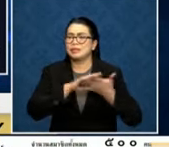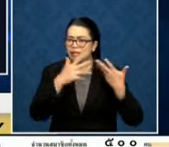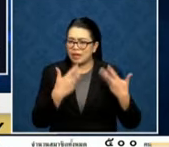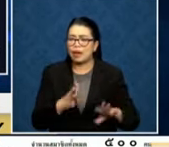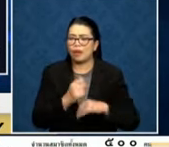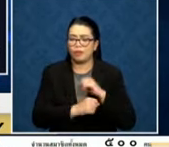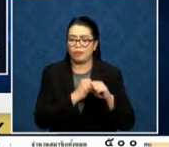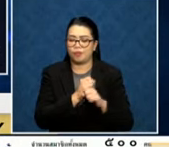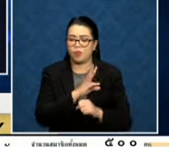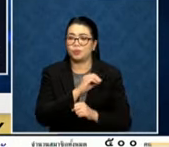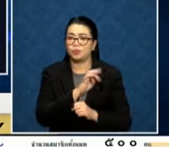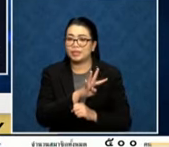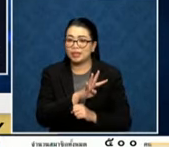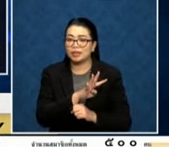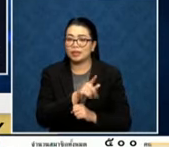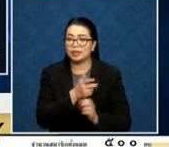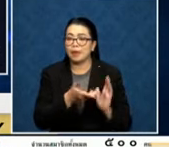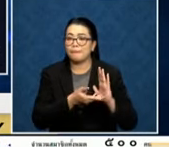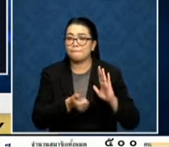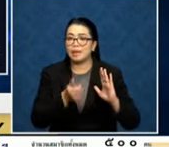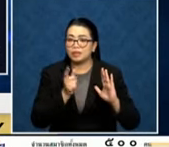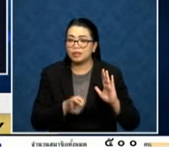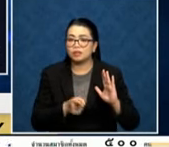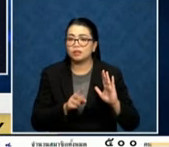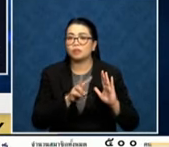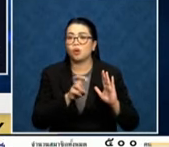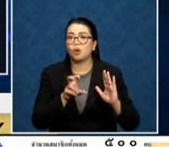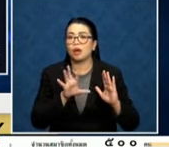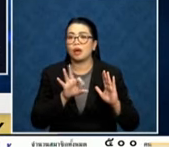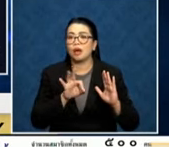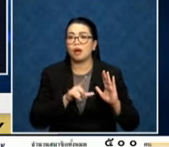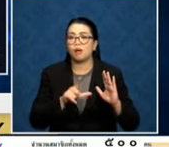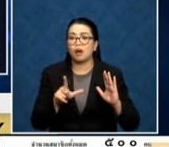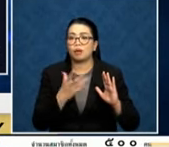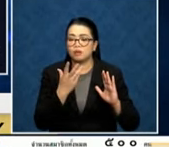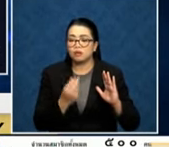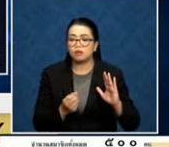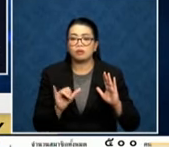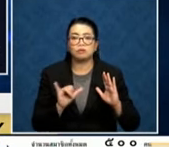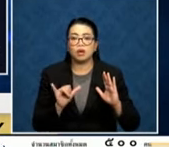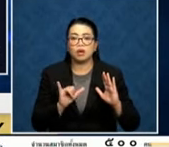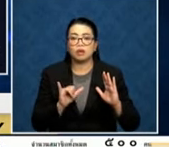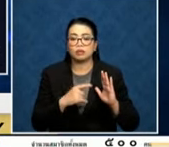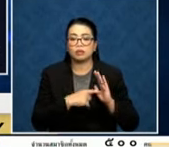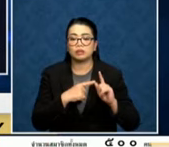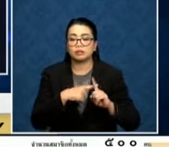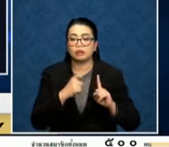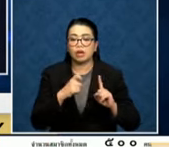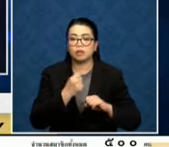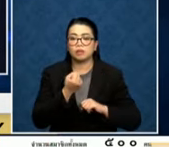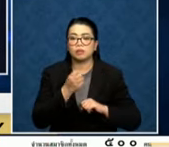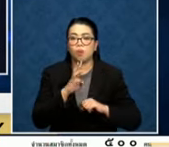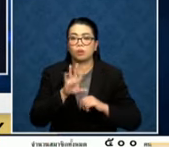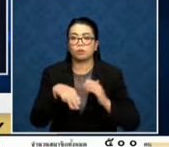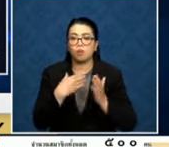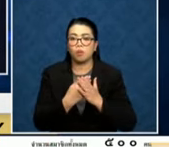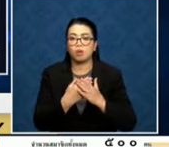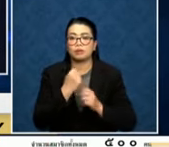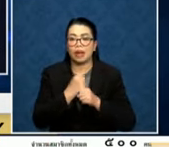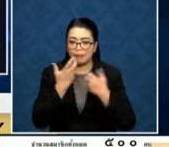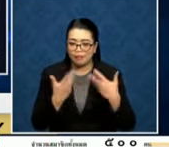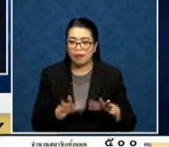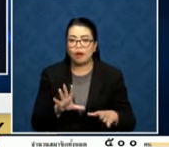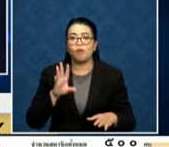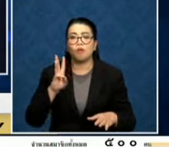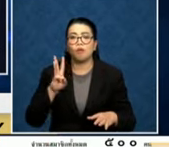64ครับมีการเบิกใช้จริงแค่ 209ล้านบาทจาก 16โครงการทั้งหมดที่อยู่ในแผนครับทำสำเร็จไป